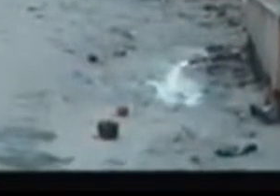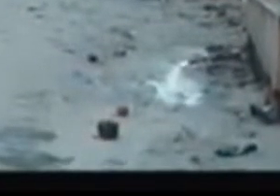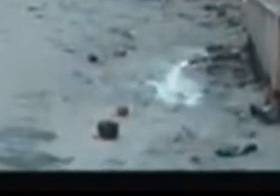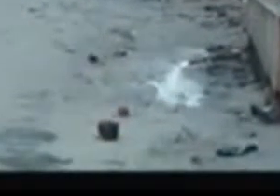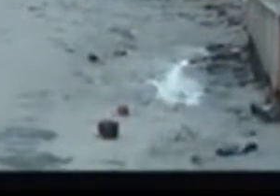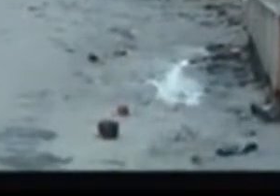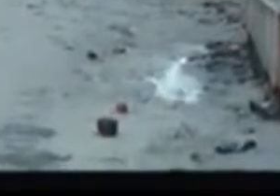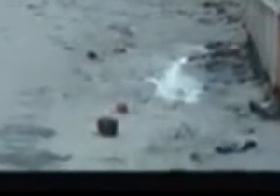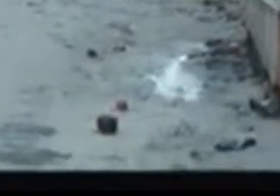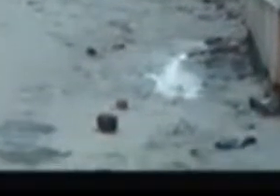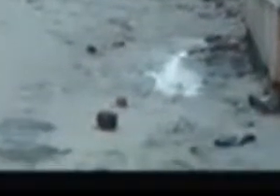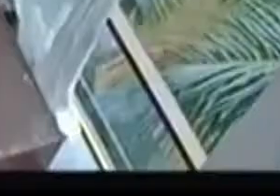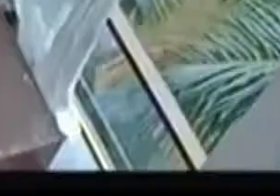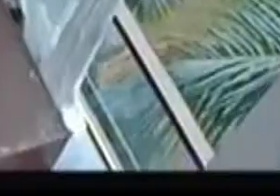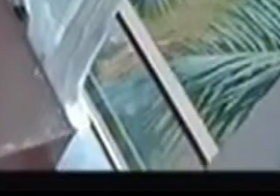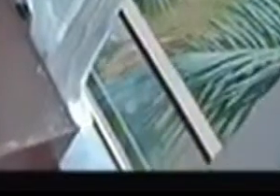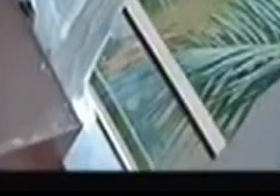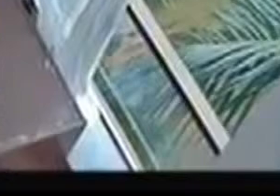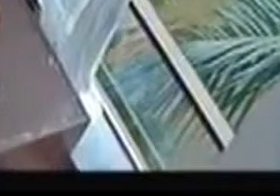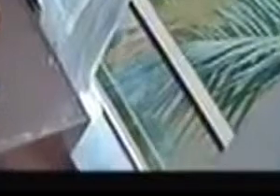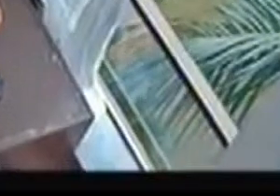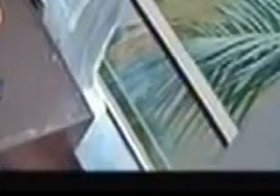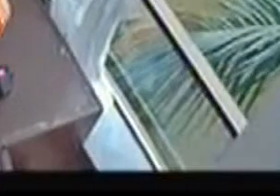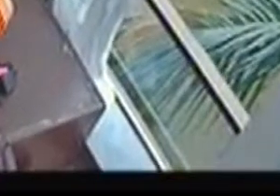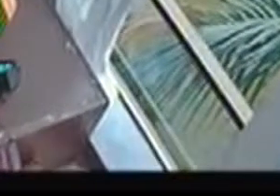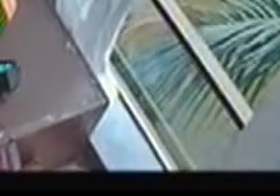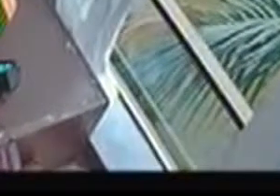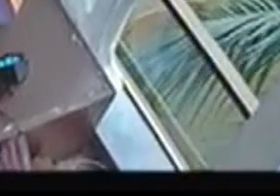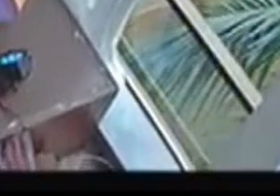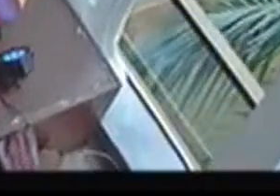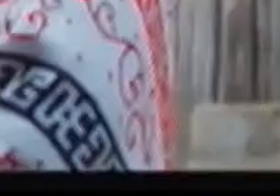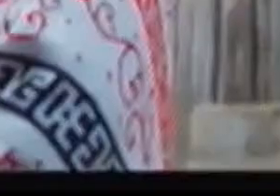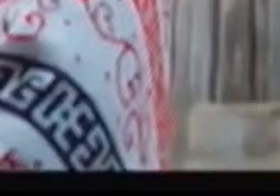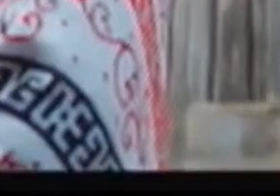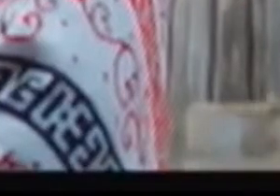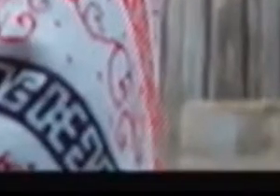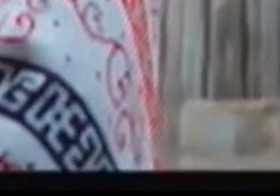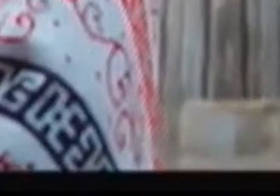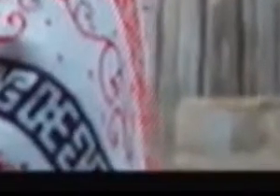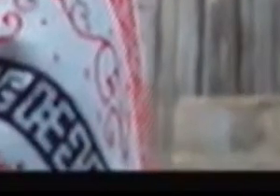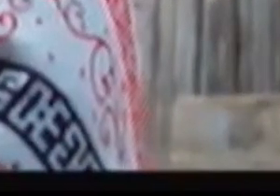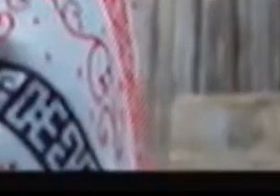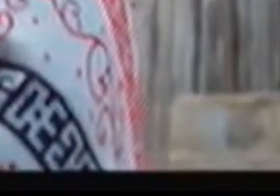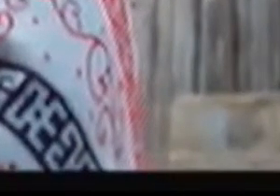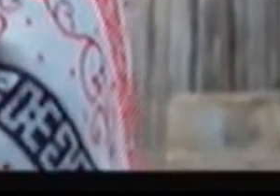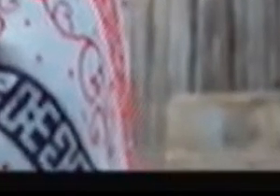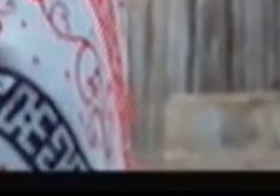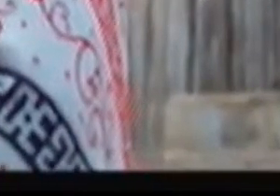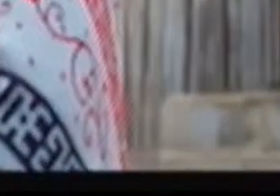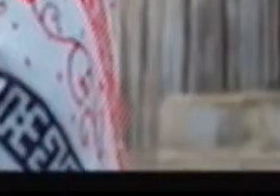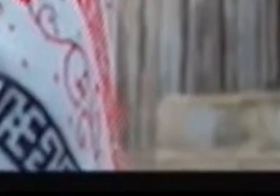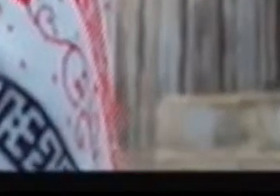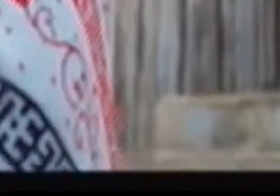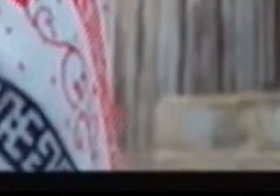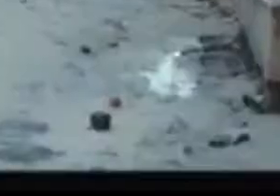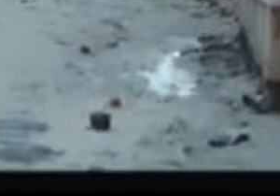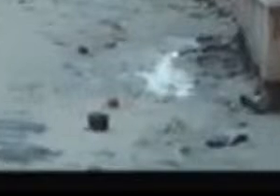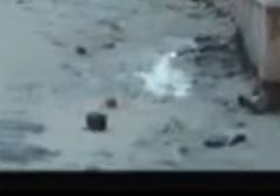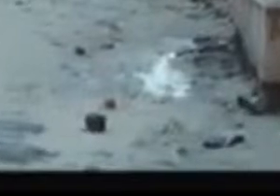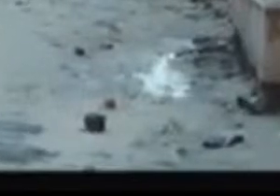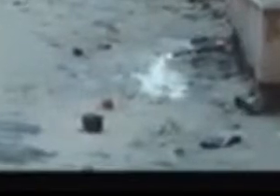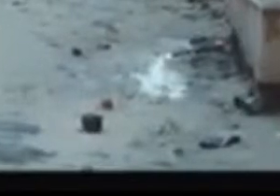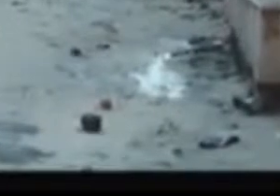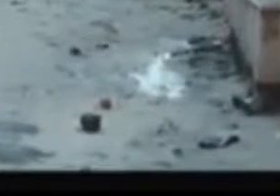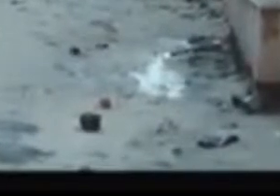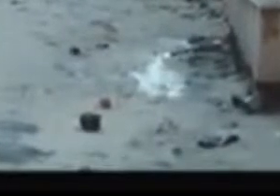Nyakati uja na kupita, watu uja na kondoka. Kila kitu chini ya jua kina mwisho,